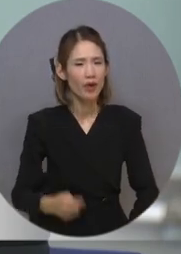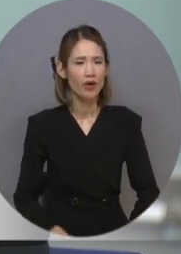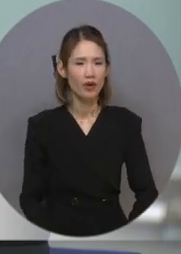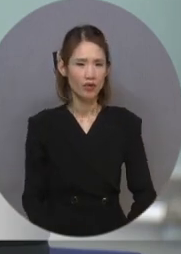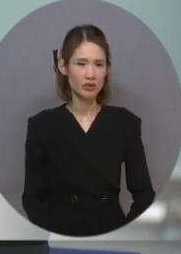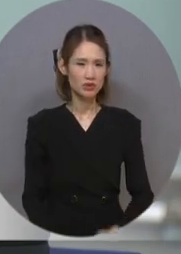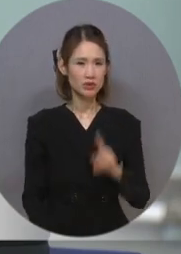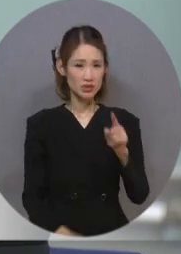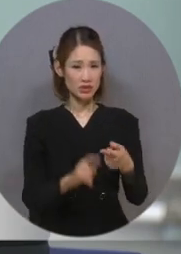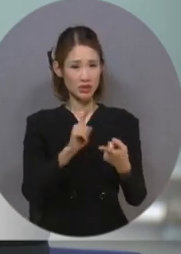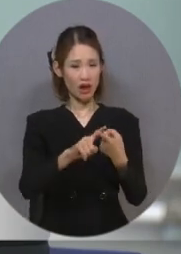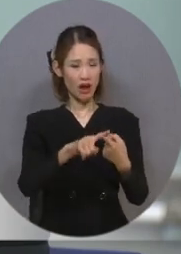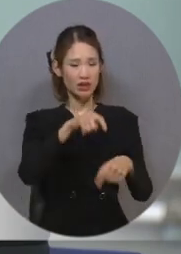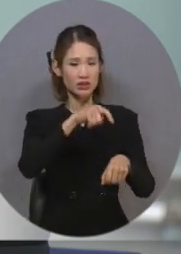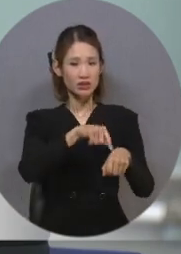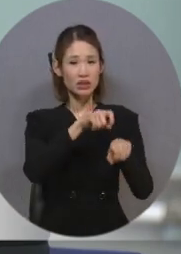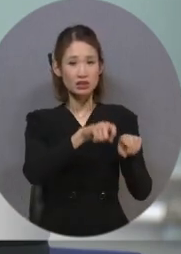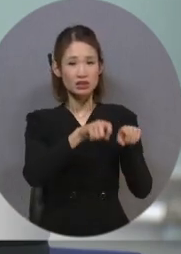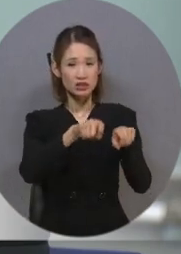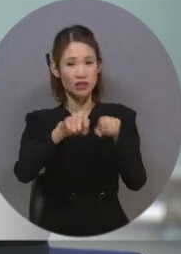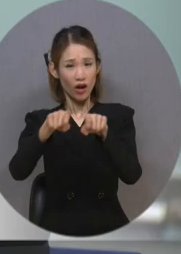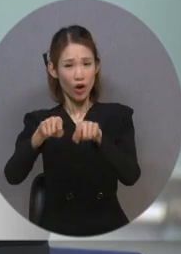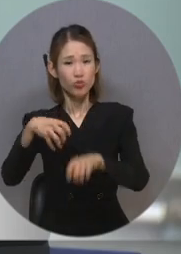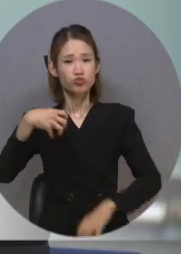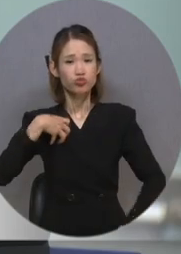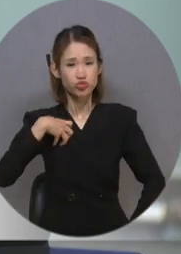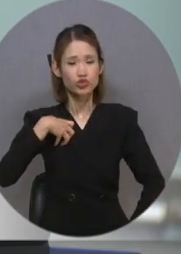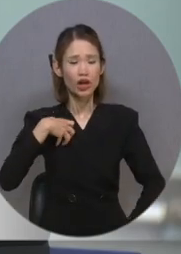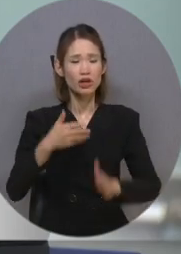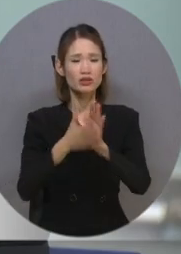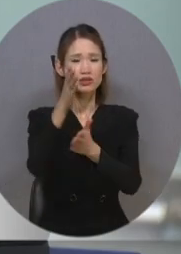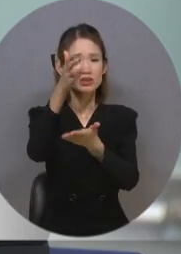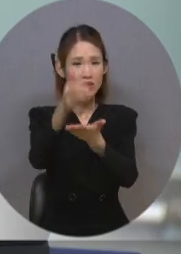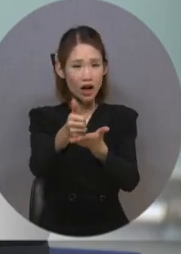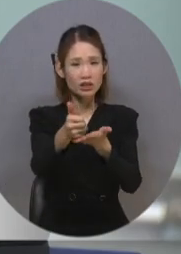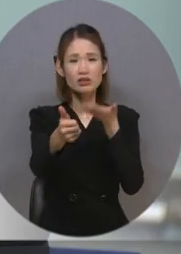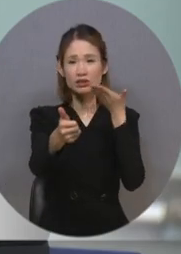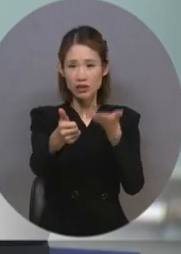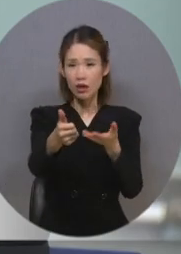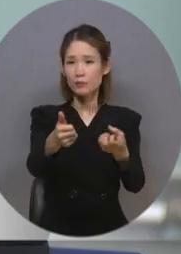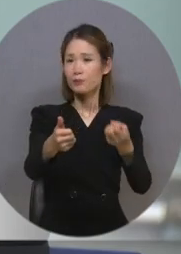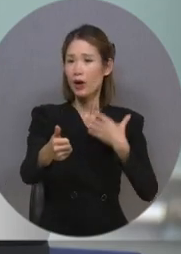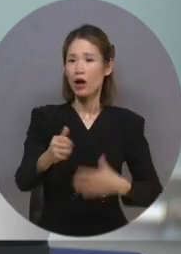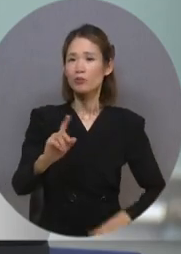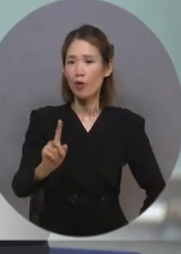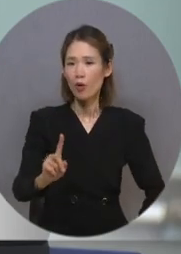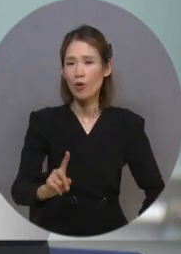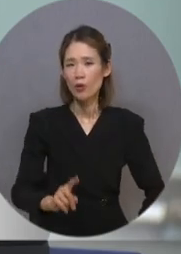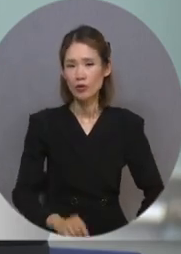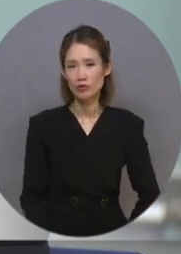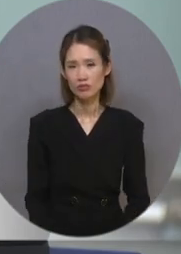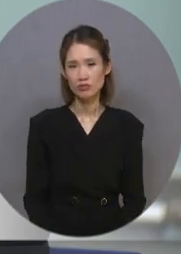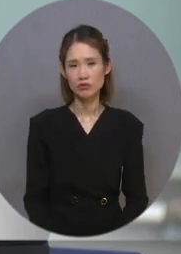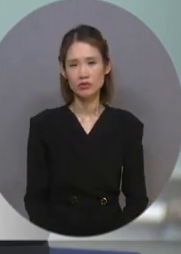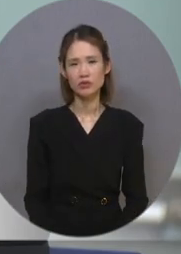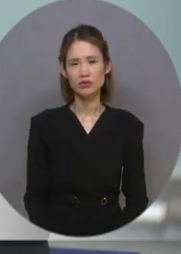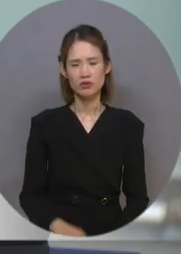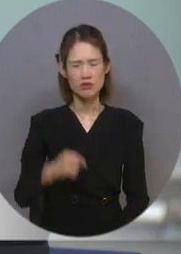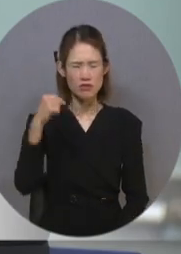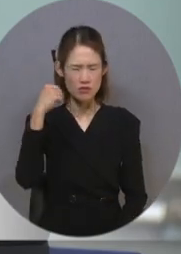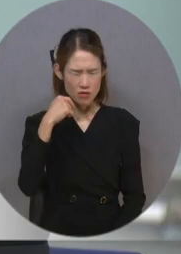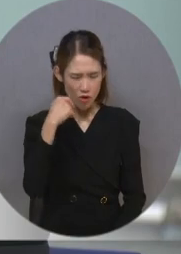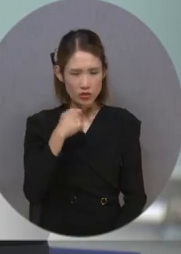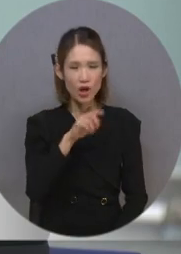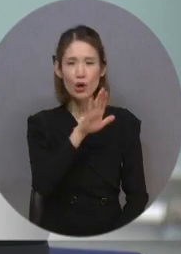시간에 지연된 무게는 좀 시장님께서는 어떤 답을 해 주시겠습니까? 그런데 이것을